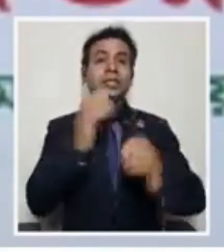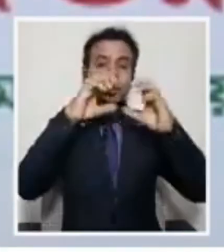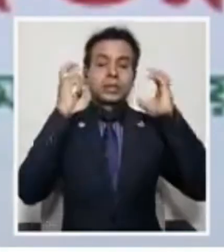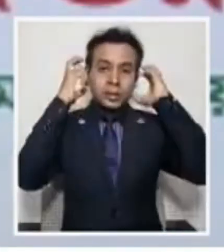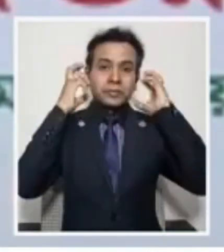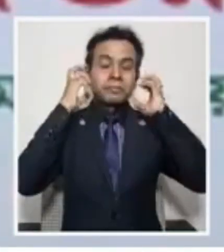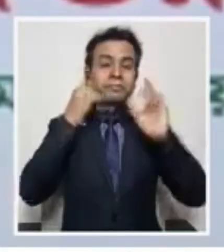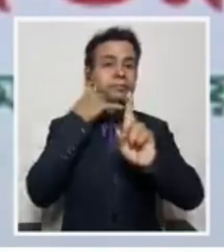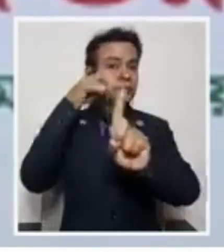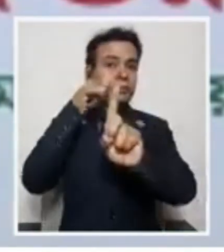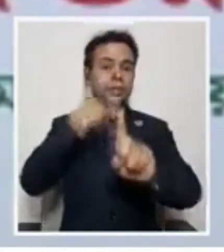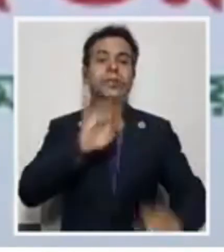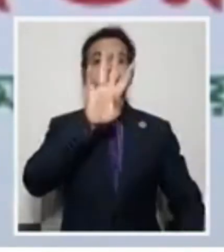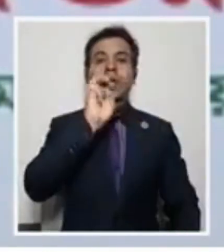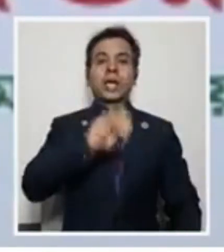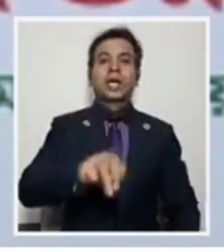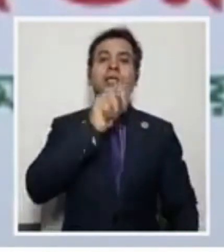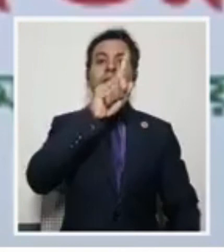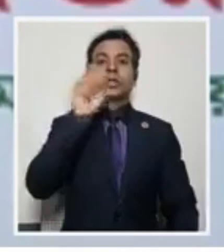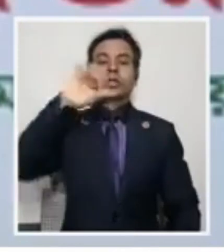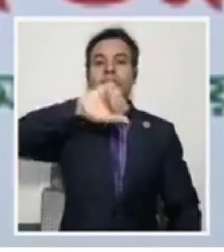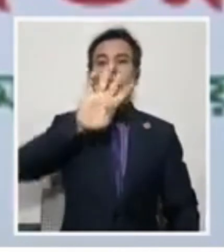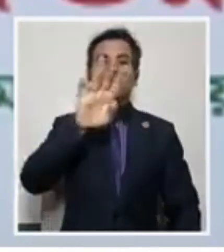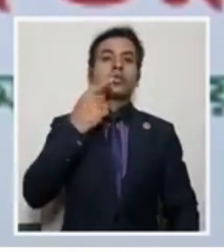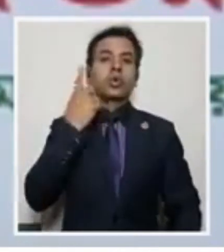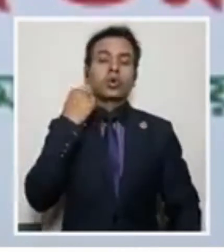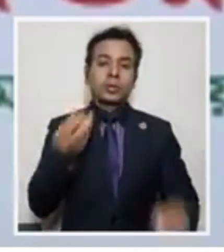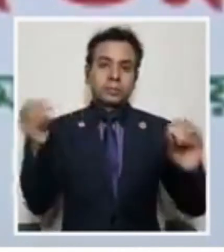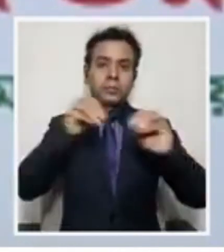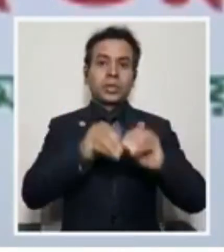সংযোজিত হয়েছেন 11 জন চিকিৎসক। সকল চিকিৎসককে অনেক অনেক ধন্যবাদ এবং কৃতজ্ঞতা।